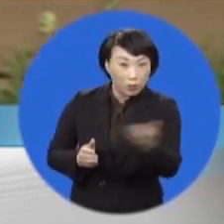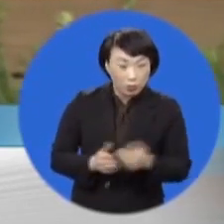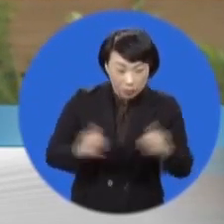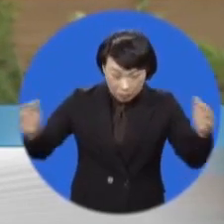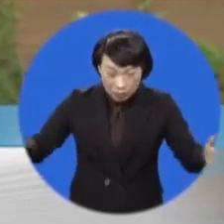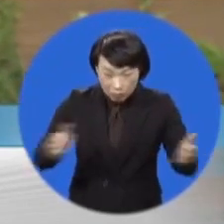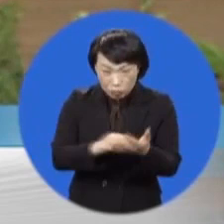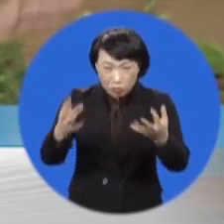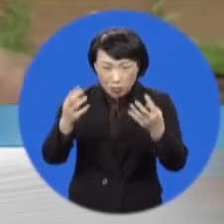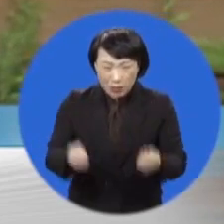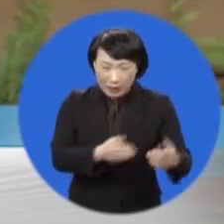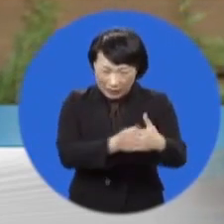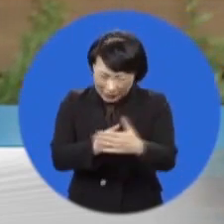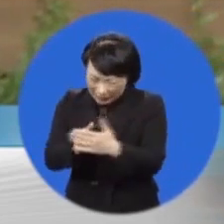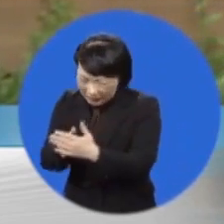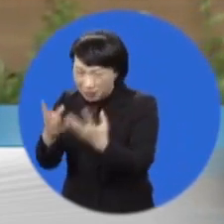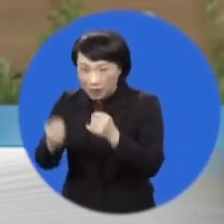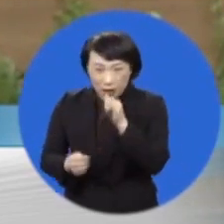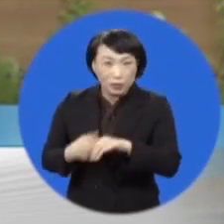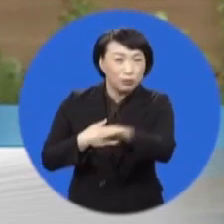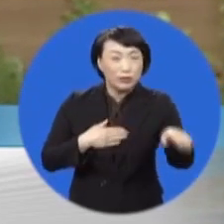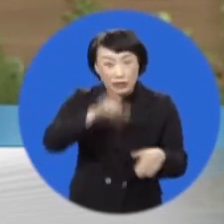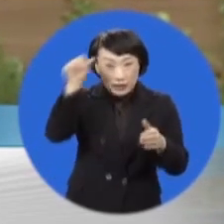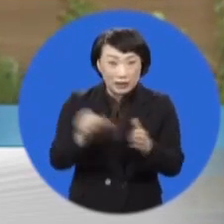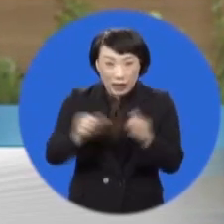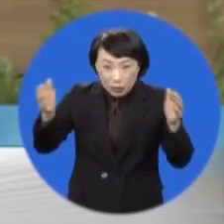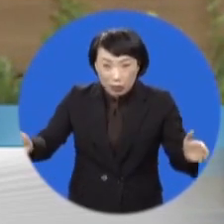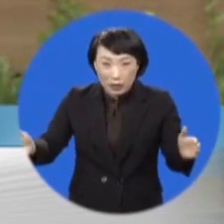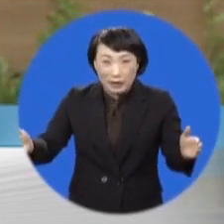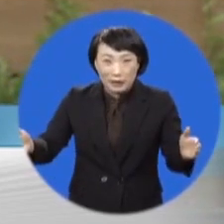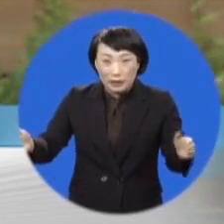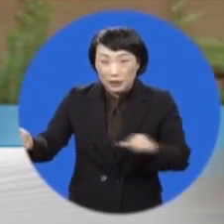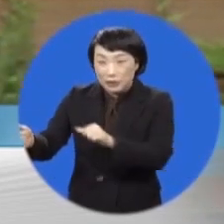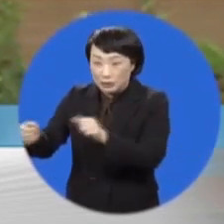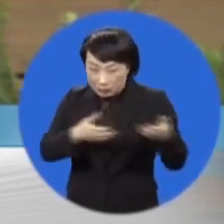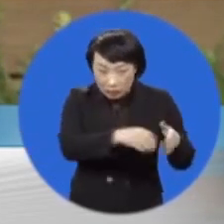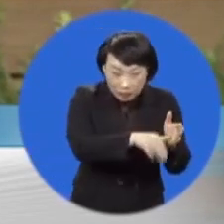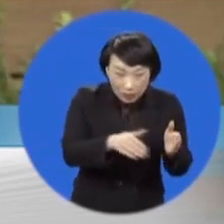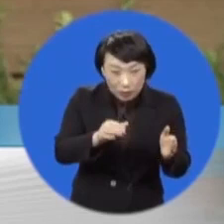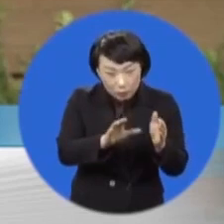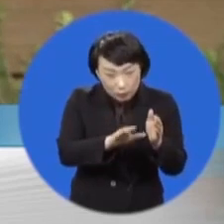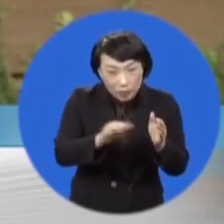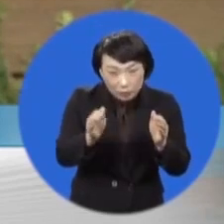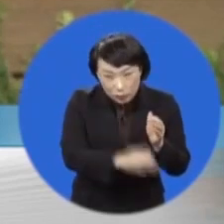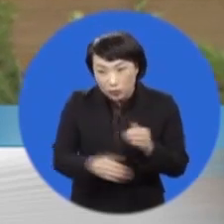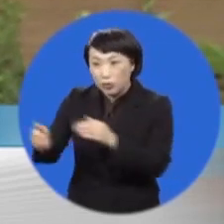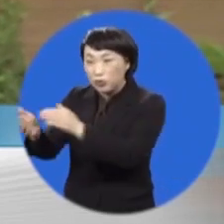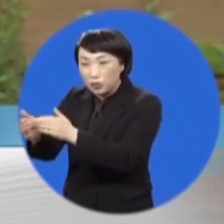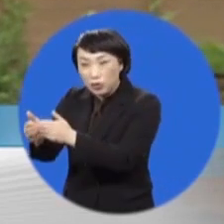이럴 쌍 콘 문자 국물은 염 우리 인생의 하는 고수의 이미 종이 있는데 놓여 있다 이